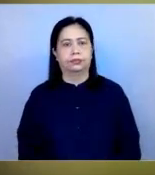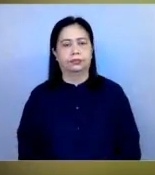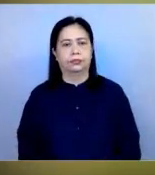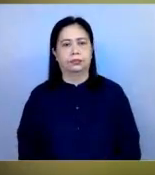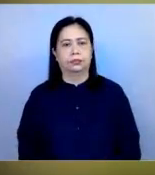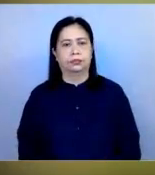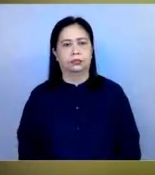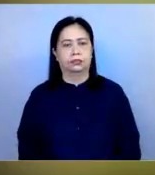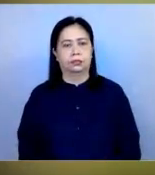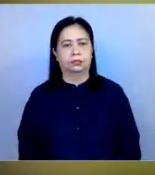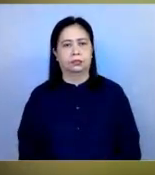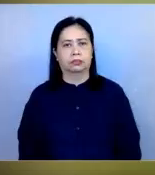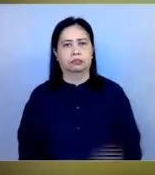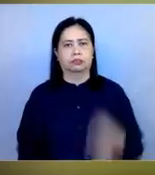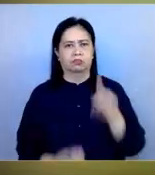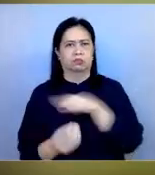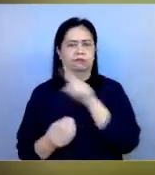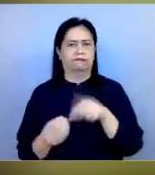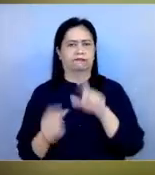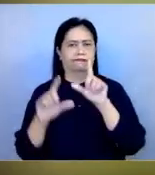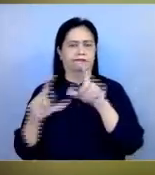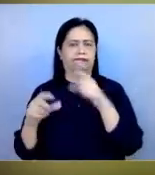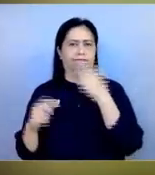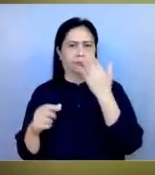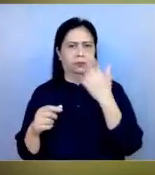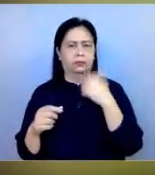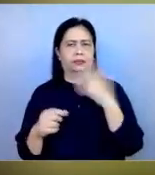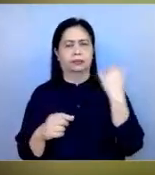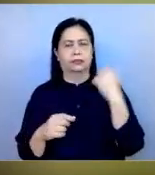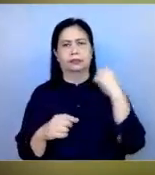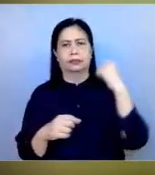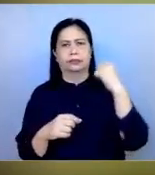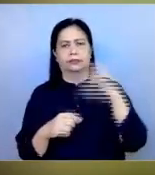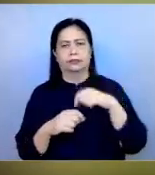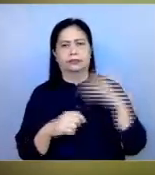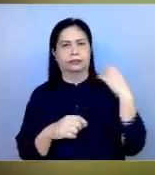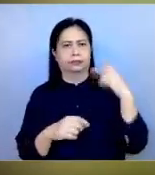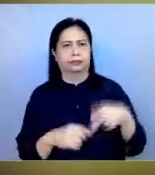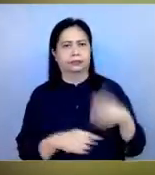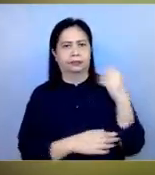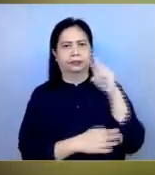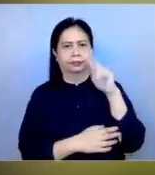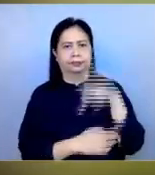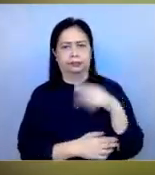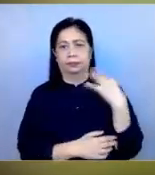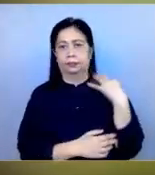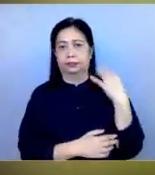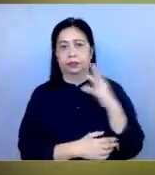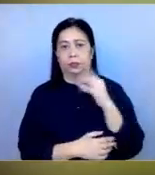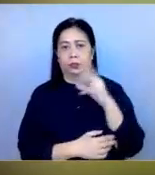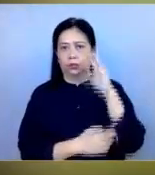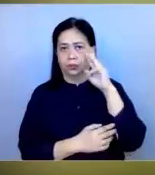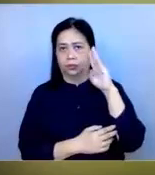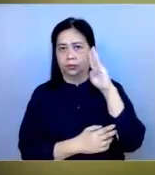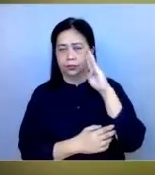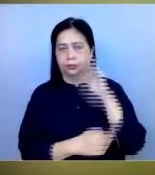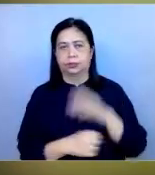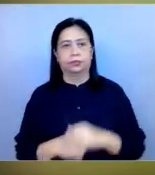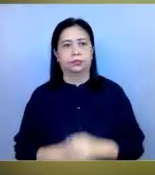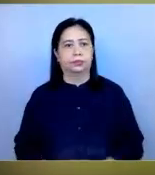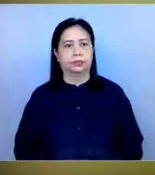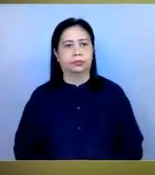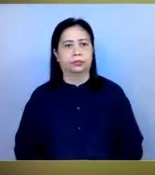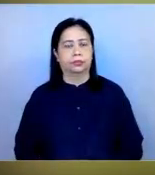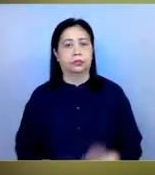Inulan ng batikos ang pagkakaaresto kay laban ng MASA chairperson at dating Vice Presidential Candidate Walden Bello. Ang partido